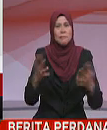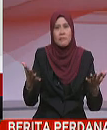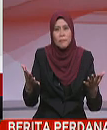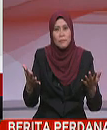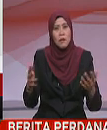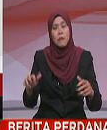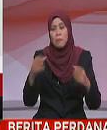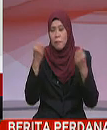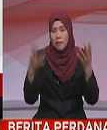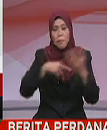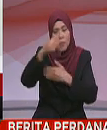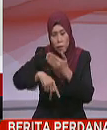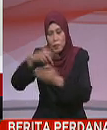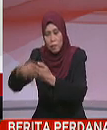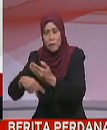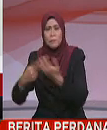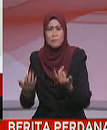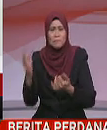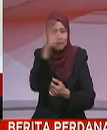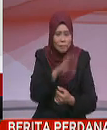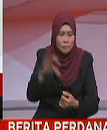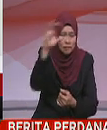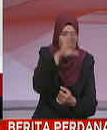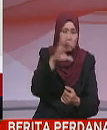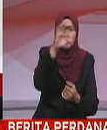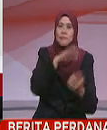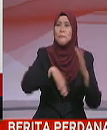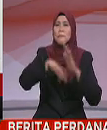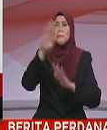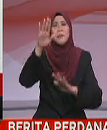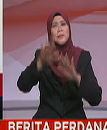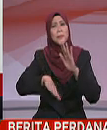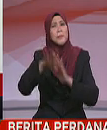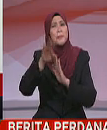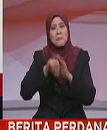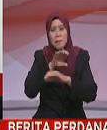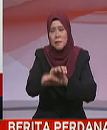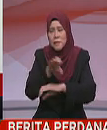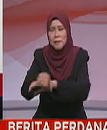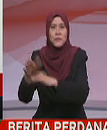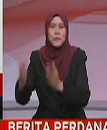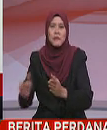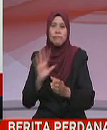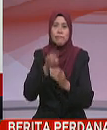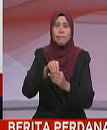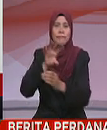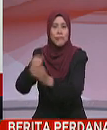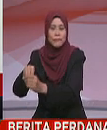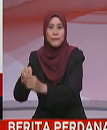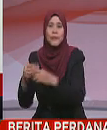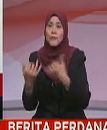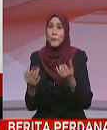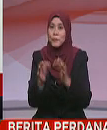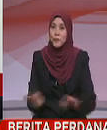program kita buat pun kita akan terpaksa cari dan lebih kurang paksa orang untuk ambil bahagian. Jadi saya rasa yang